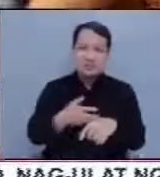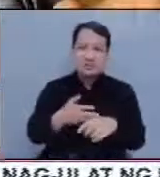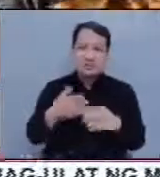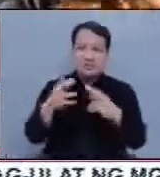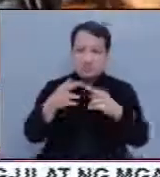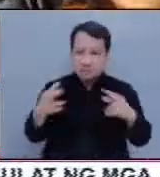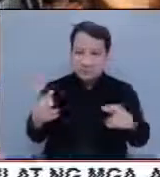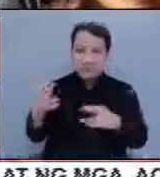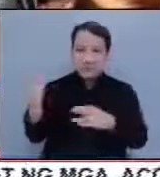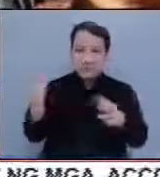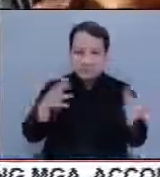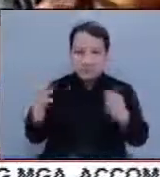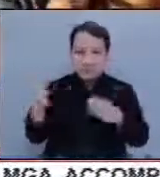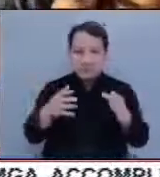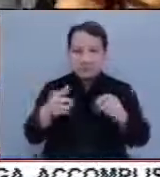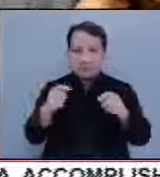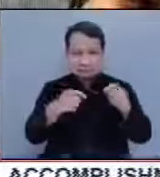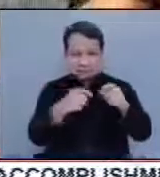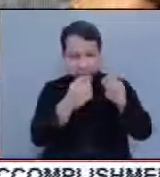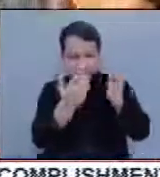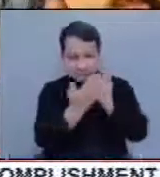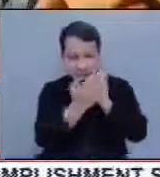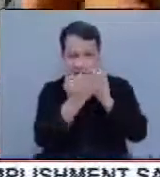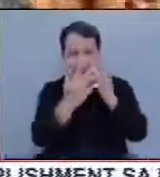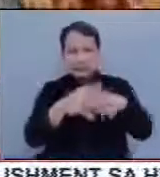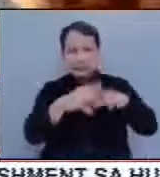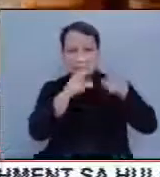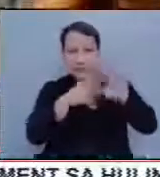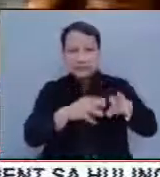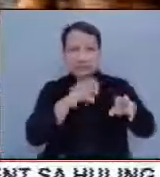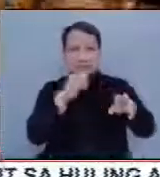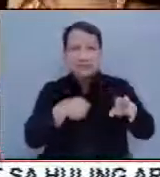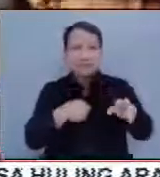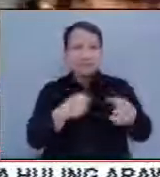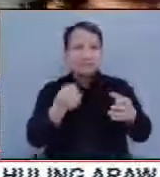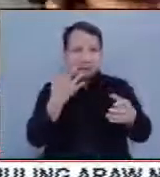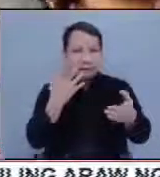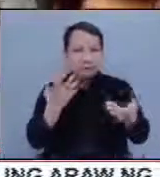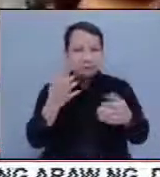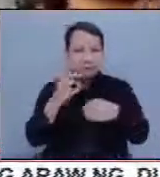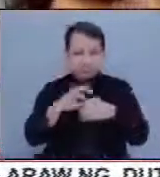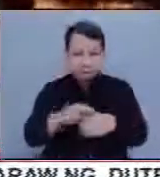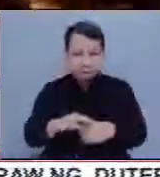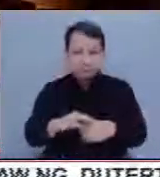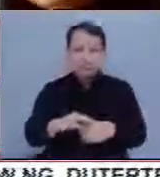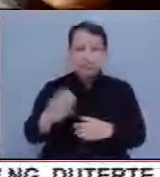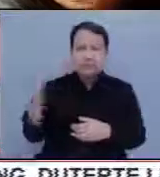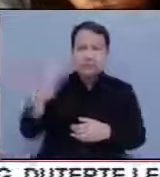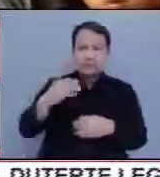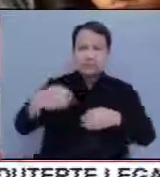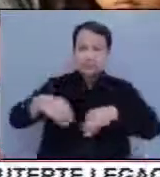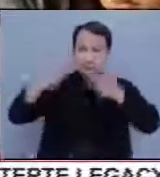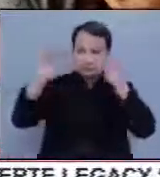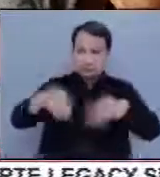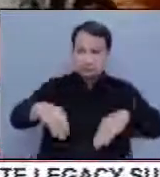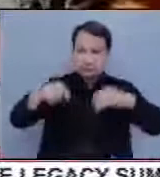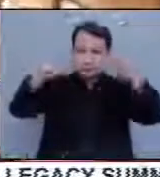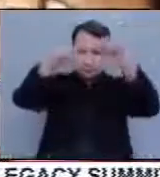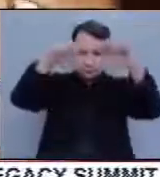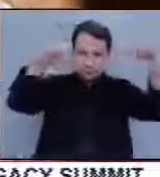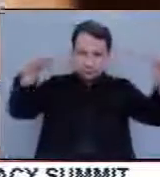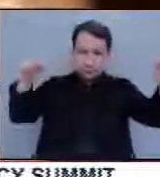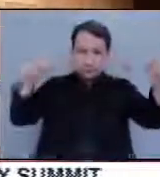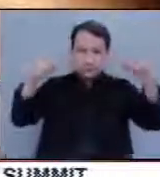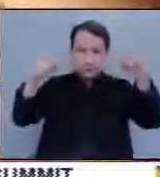talaga pinagtagdi-tagniho. Tapos mabuti pa nga ho, pagka may eleksyon, dahil yun ang mga tarpulin ng kandidato ay naiiting-ting ho